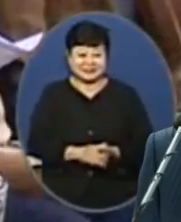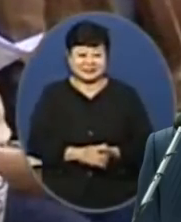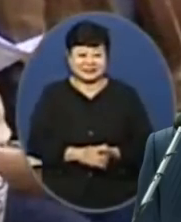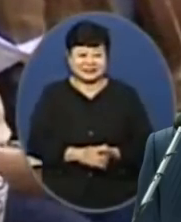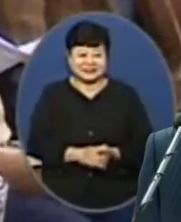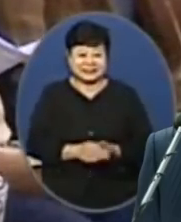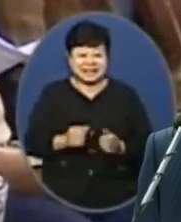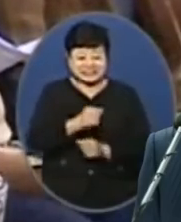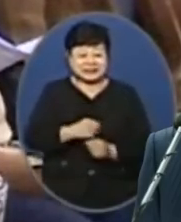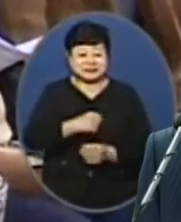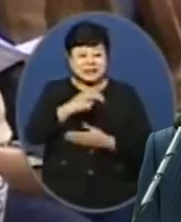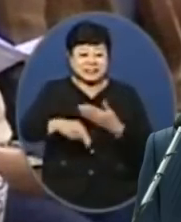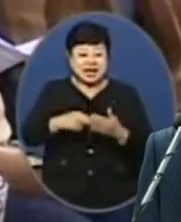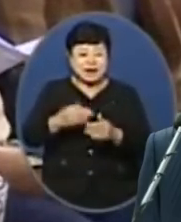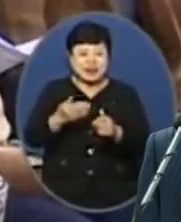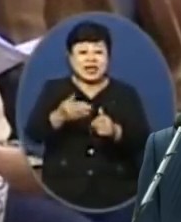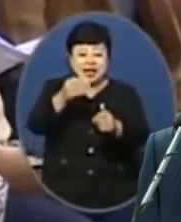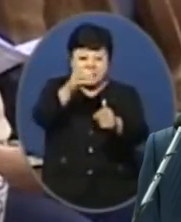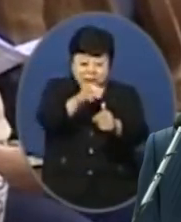내 짐을 야훼께 맡기라.